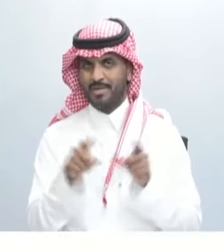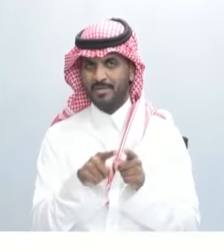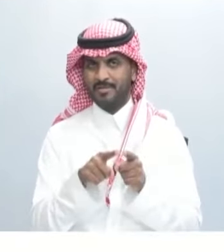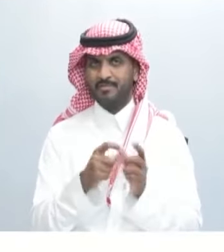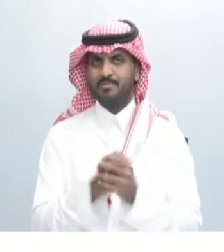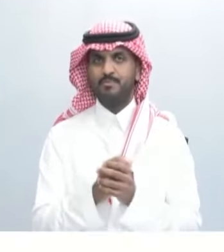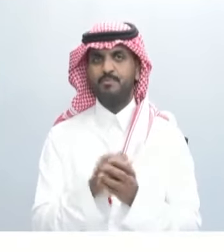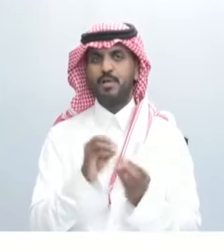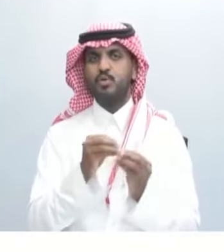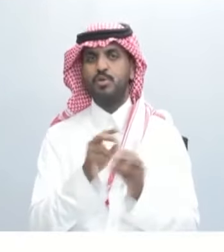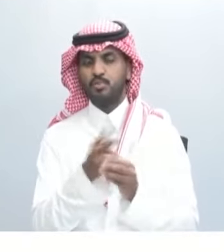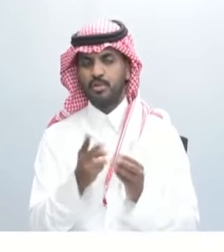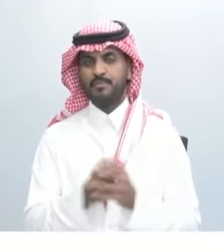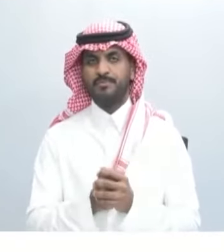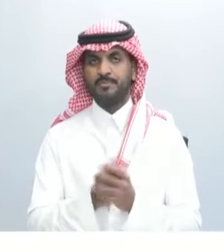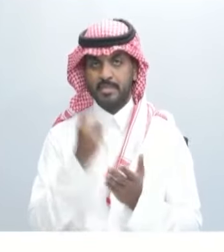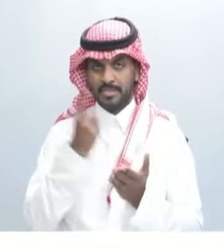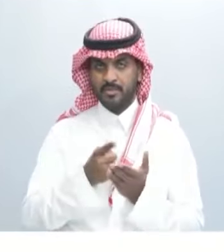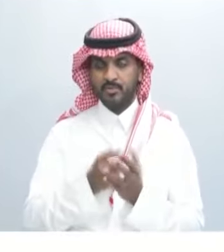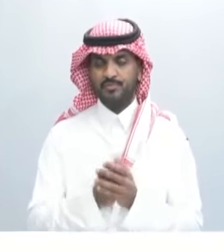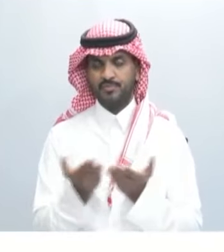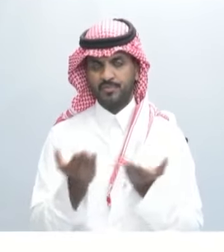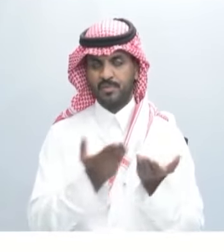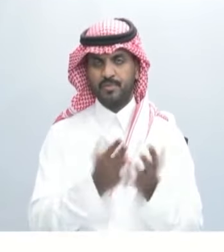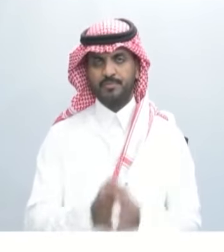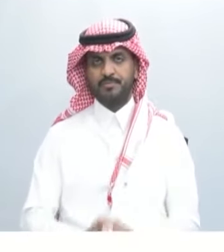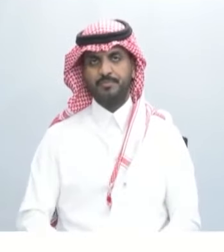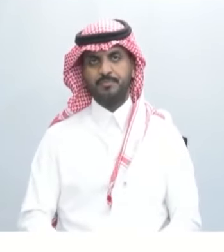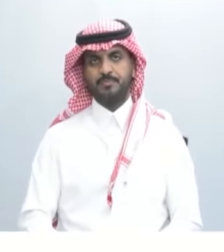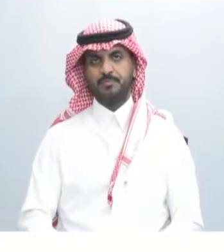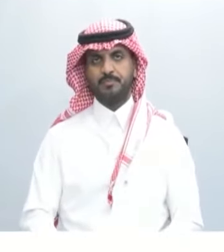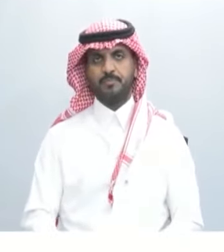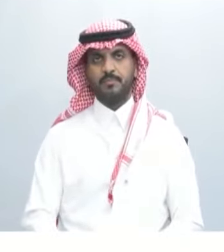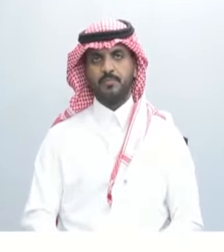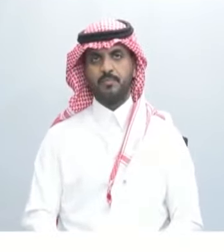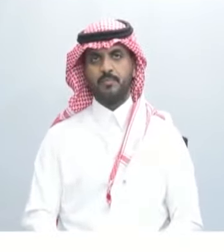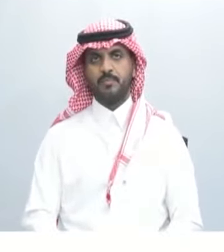مختلفين هل تستطيعون تحديدها تفضلوا يا مبدعين